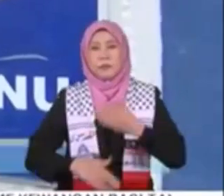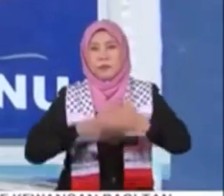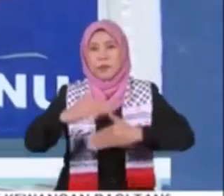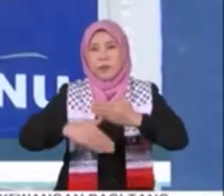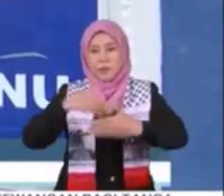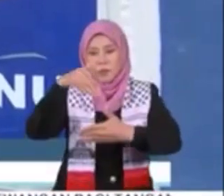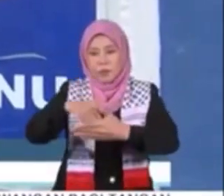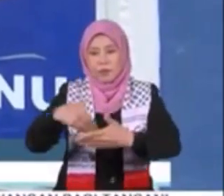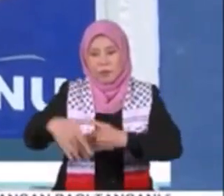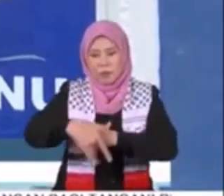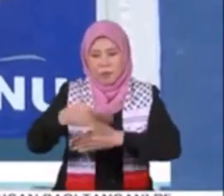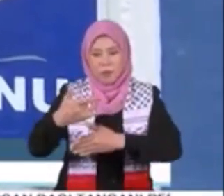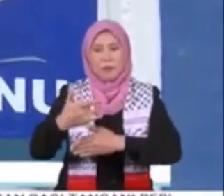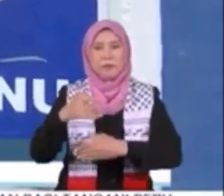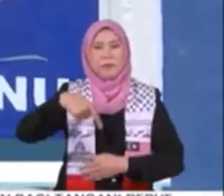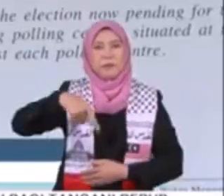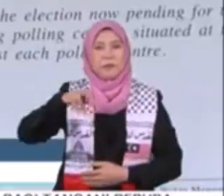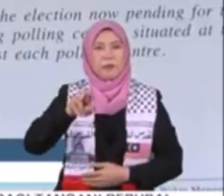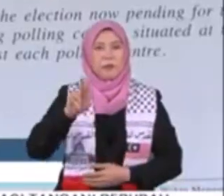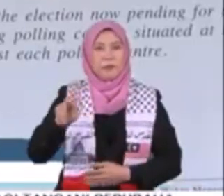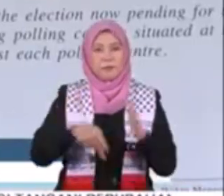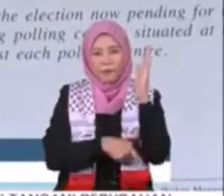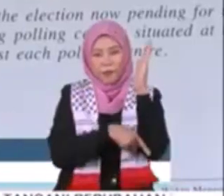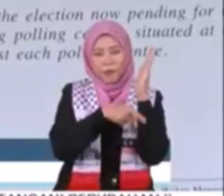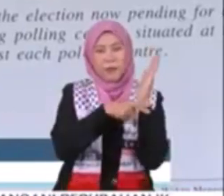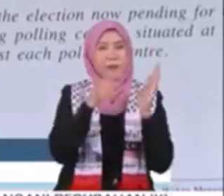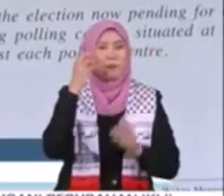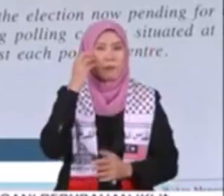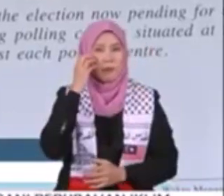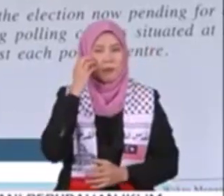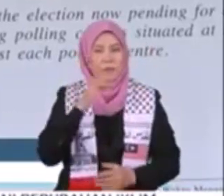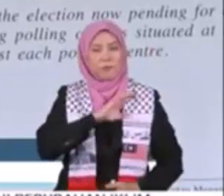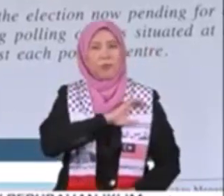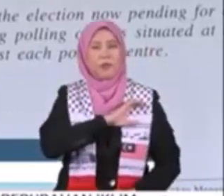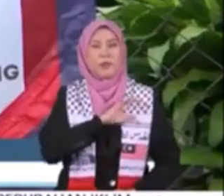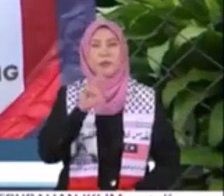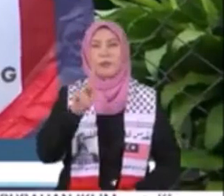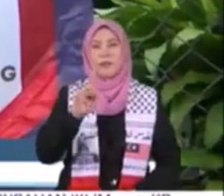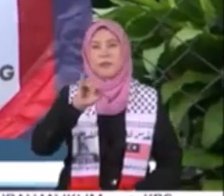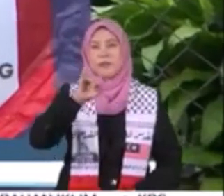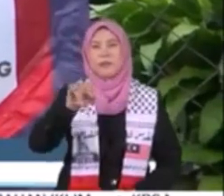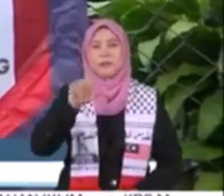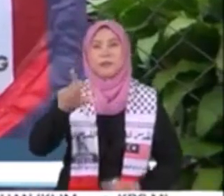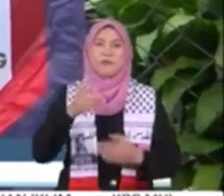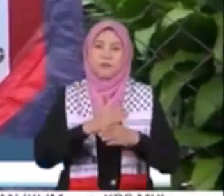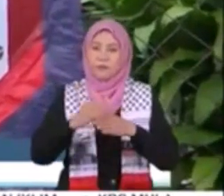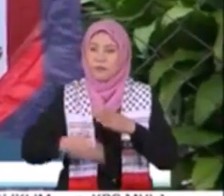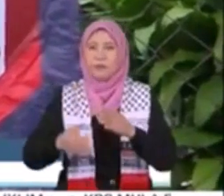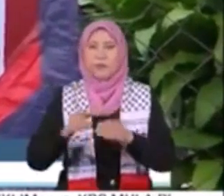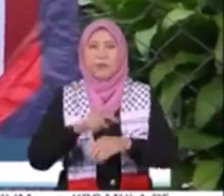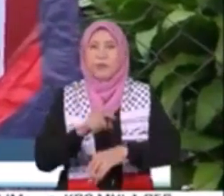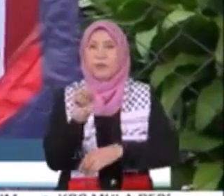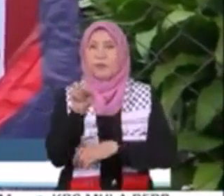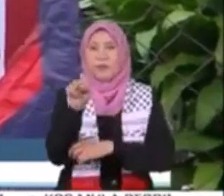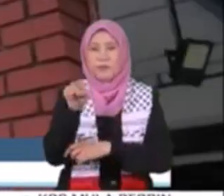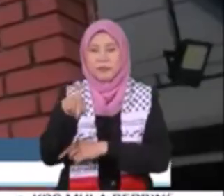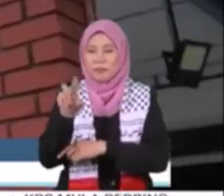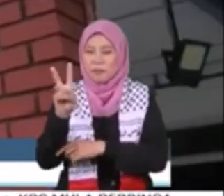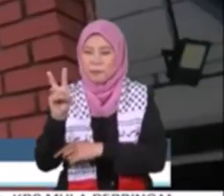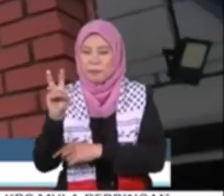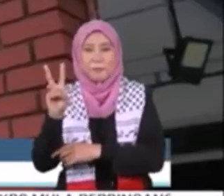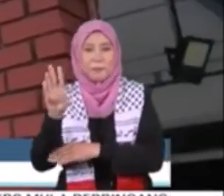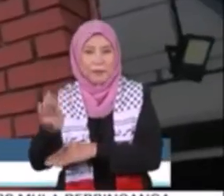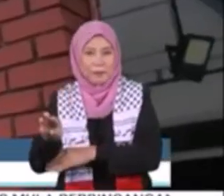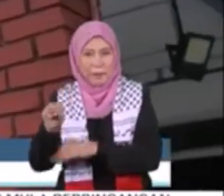proses pengundian awal bagi pilihan Raya kecil prk parlimen kemaman di Balai Polis kijal selesai pada pukul 116 pagi tadi ia selepas